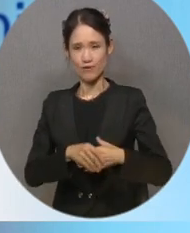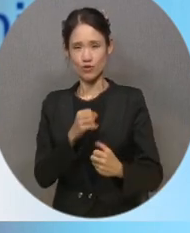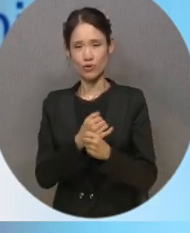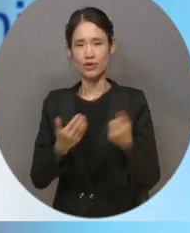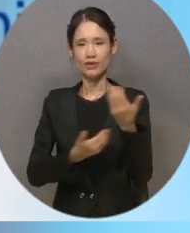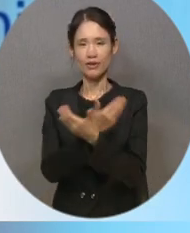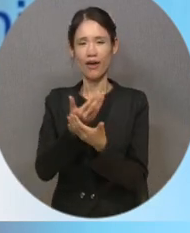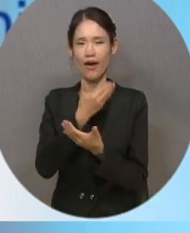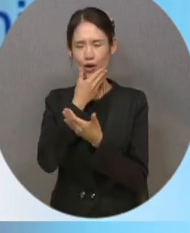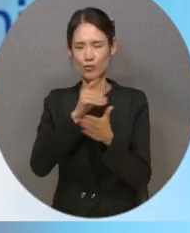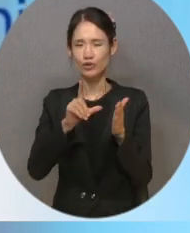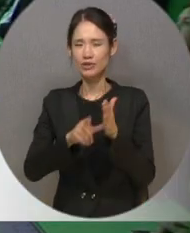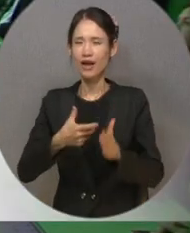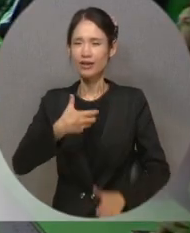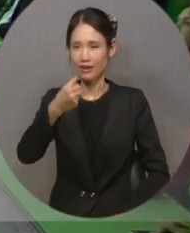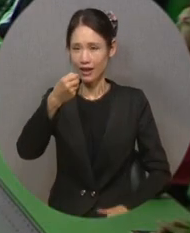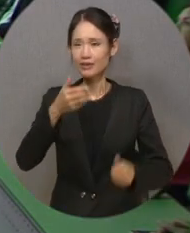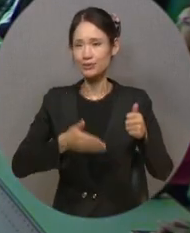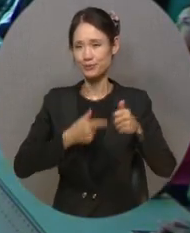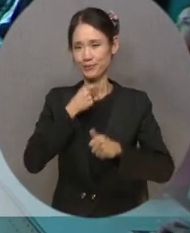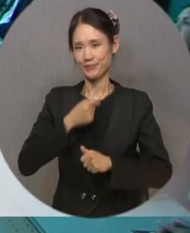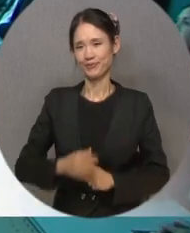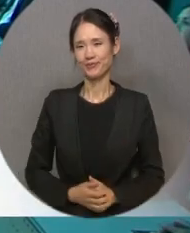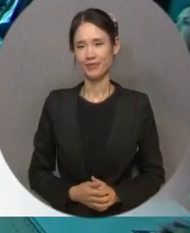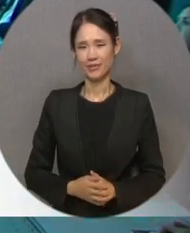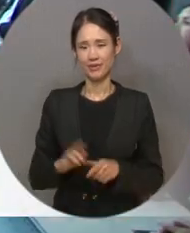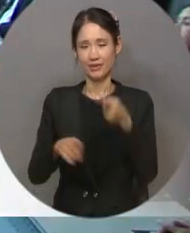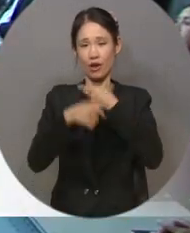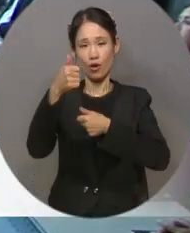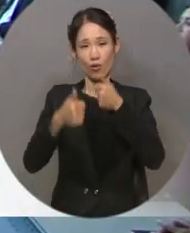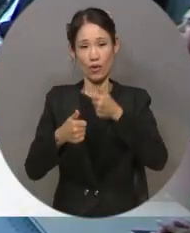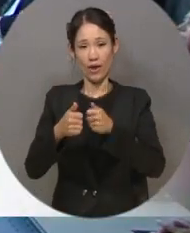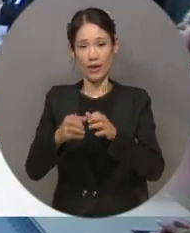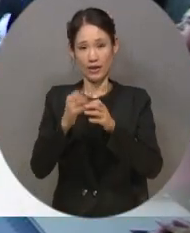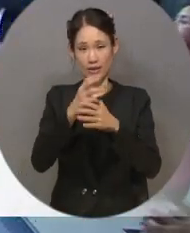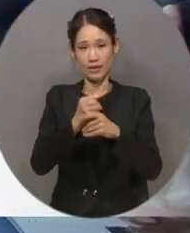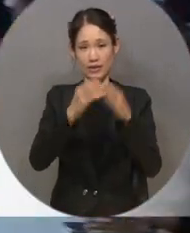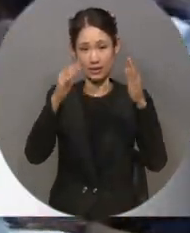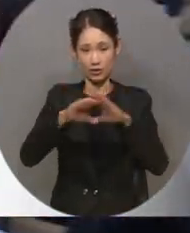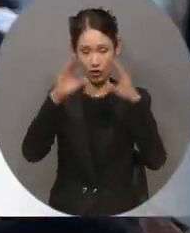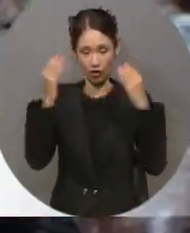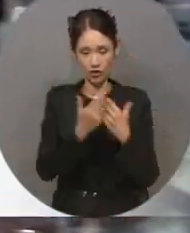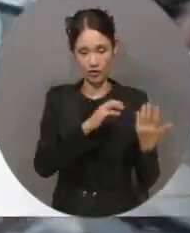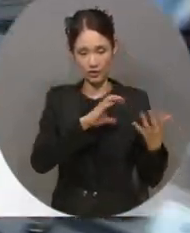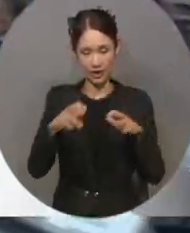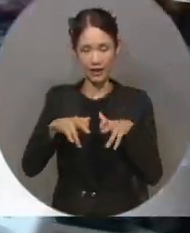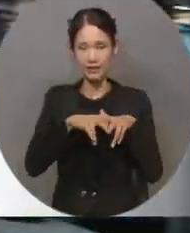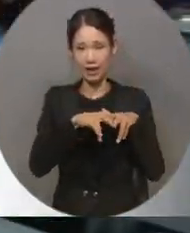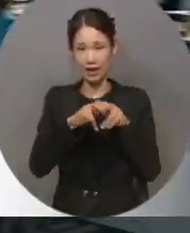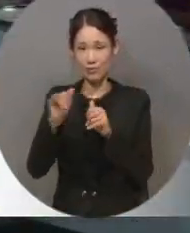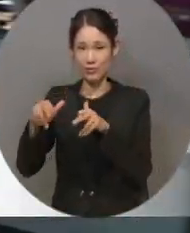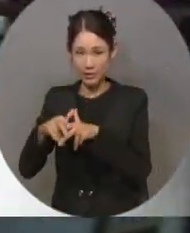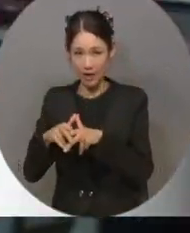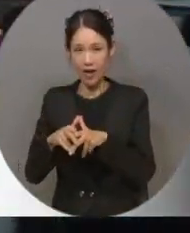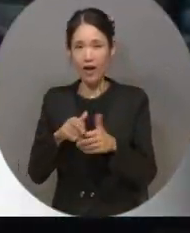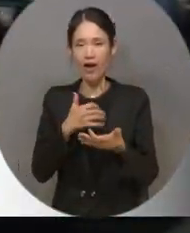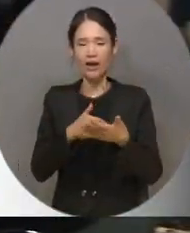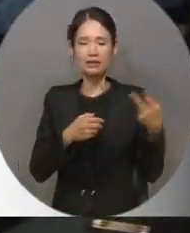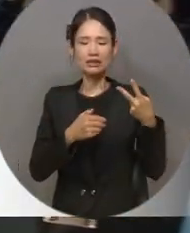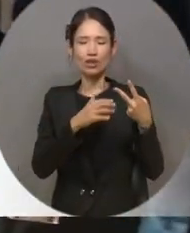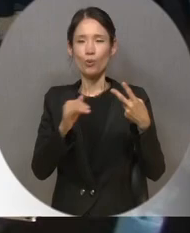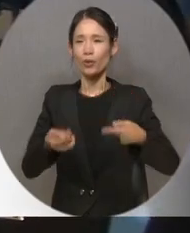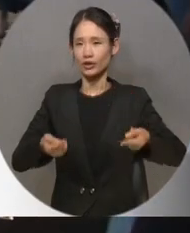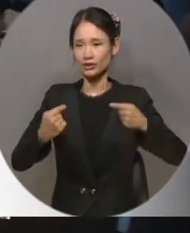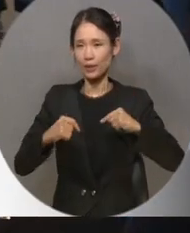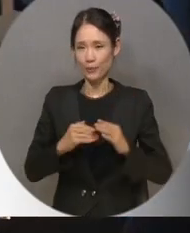시간이 되기를 진심으로 바랍니다 대회 기간 전 세계 장애인과 비장애인 2000여명이 참여하며 행사에